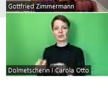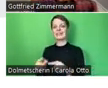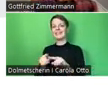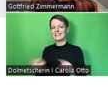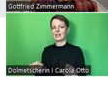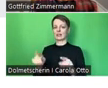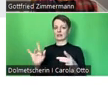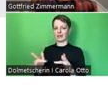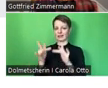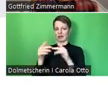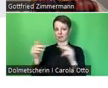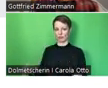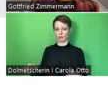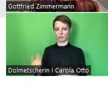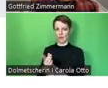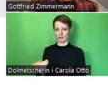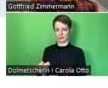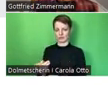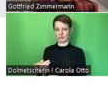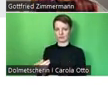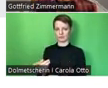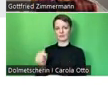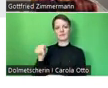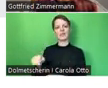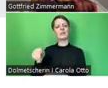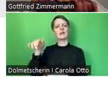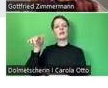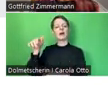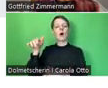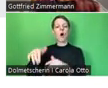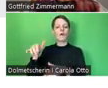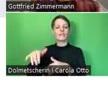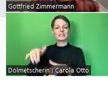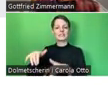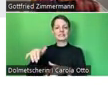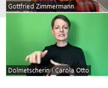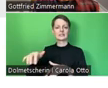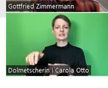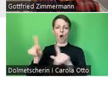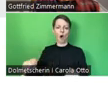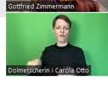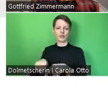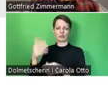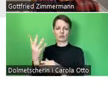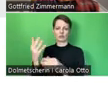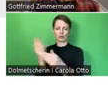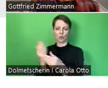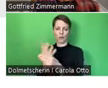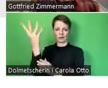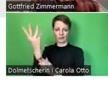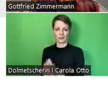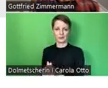Office-Dokumente, die man gegebenenfalls herunterladen kann von einer Webseite. Und genau die zählen